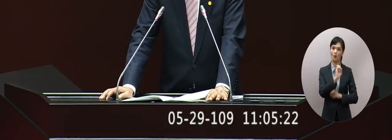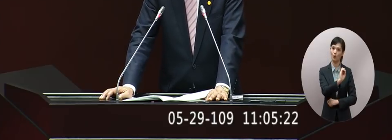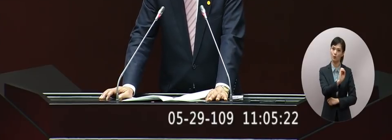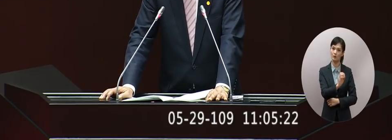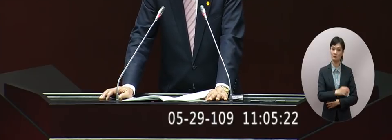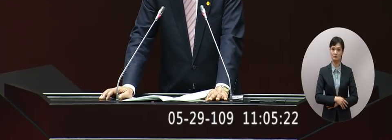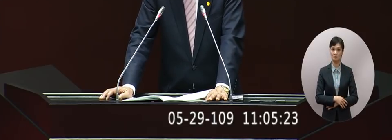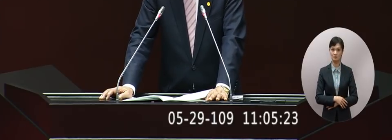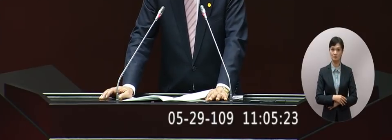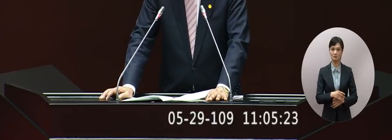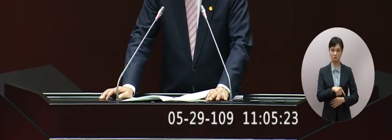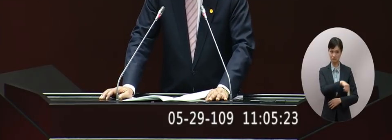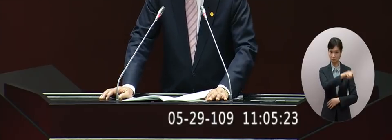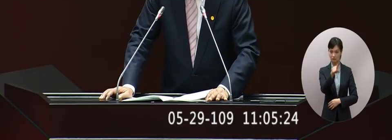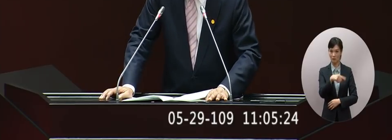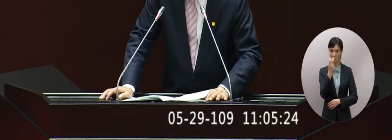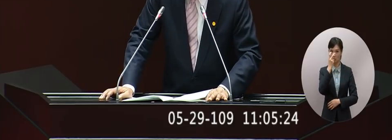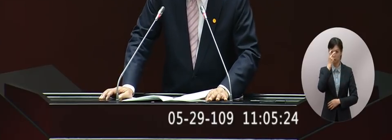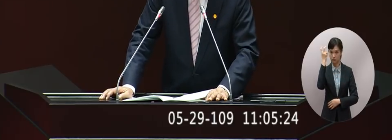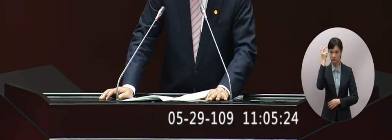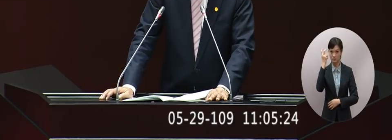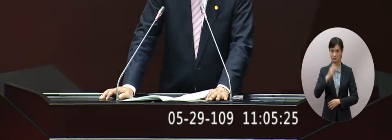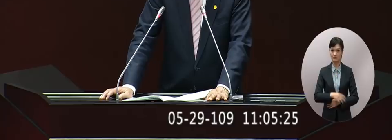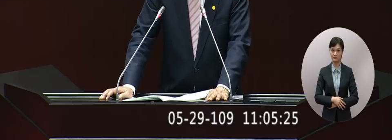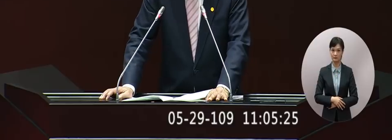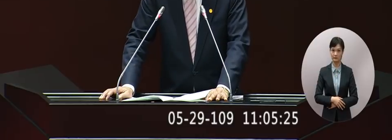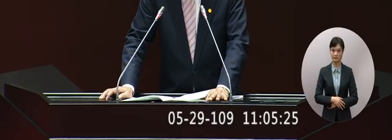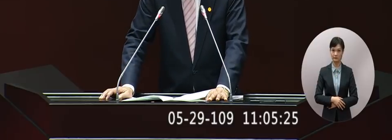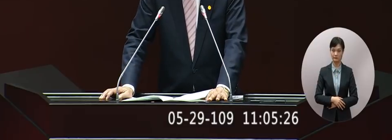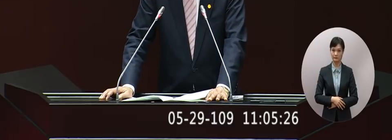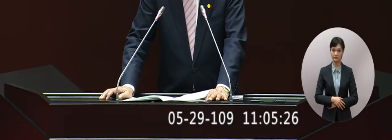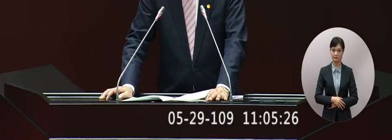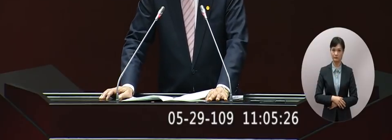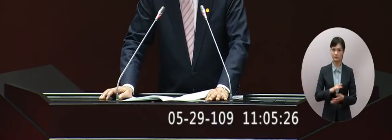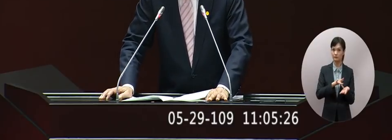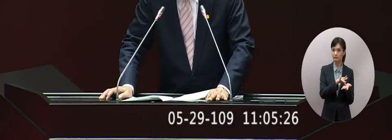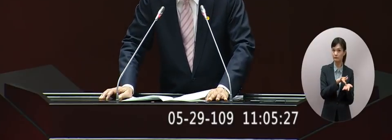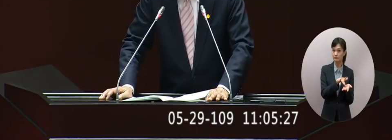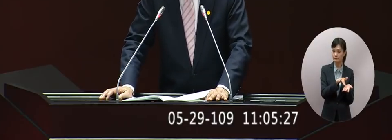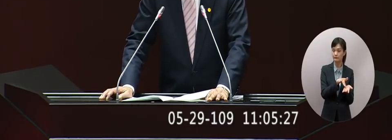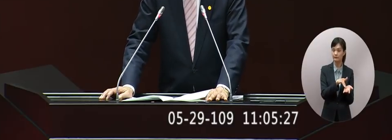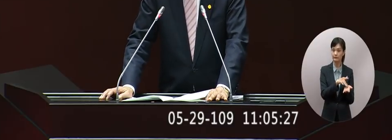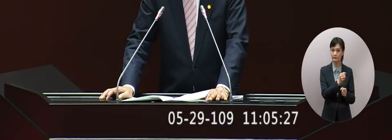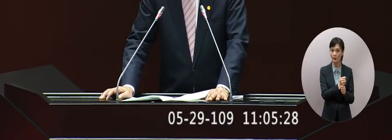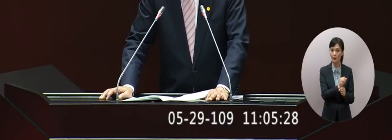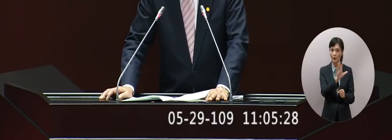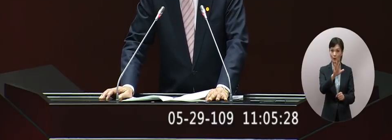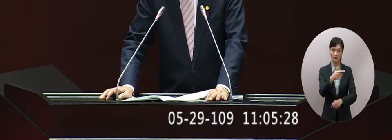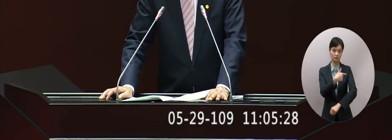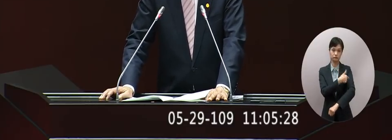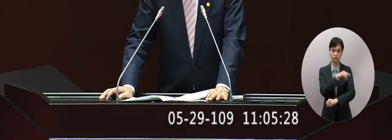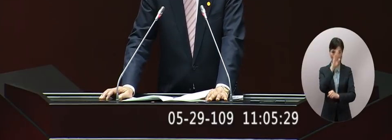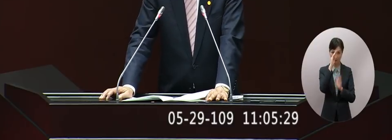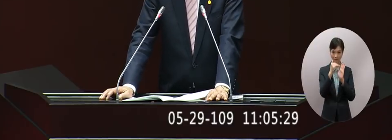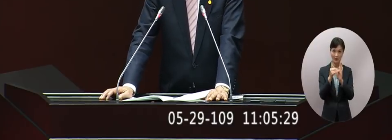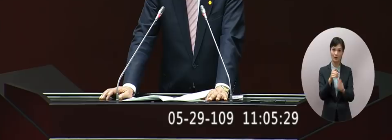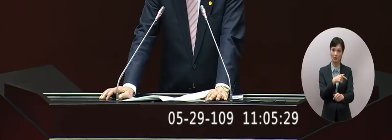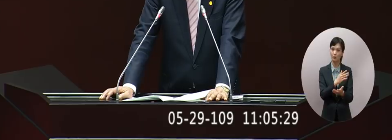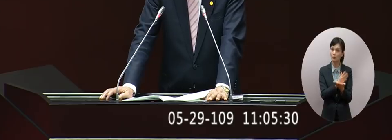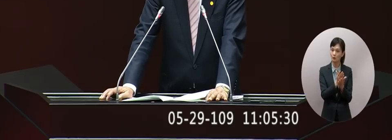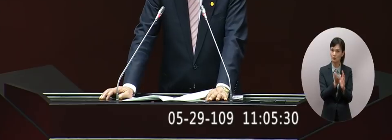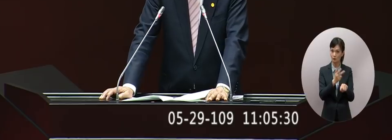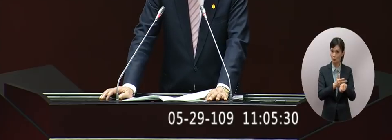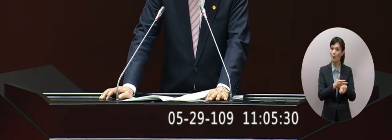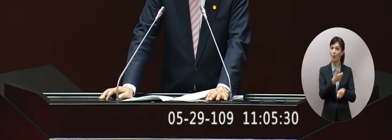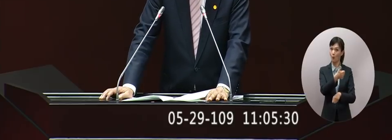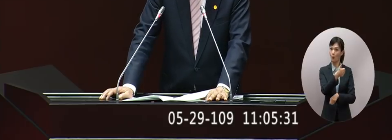有很多国家发现有制药、疫苗种种的先进能